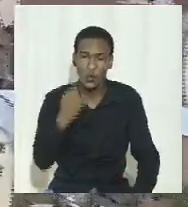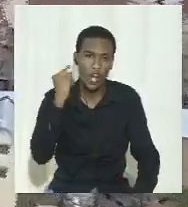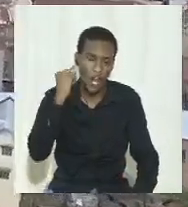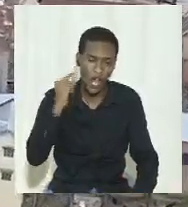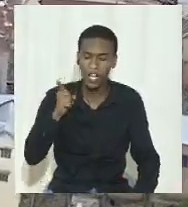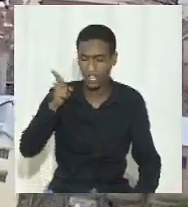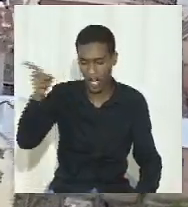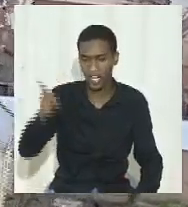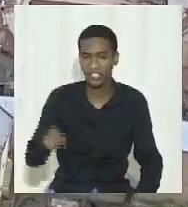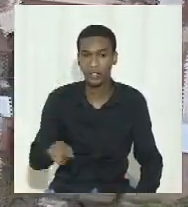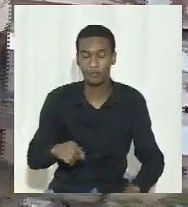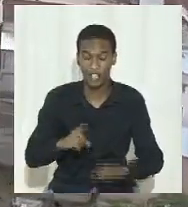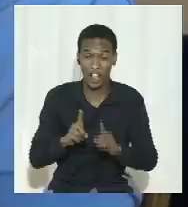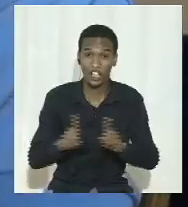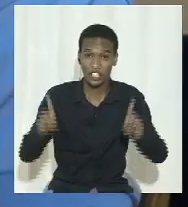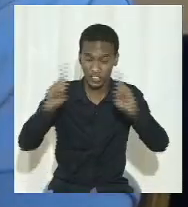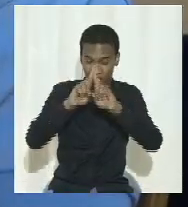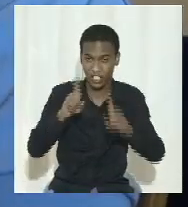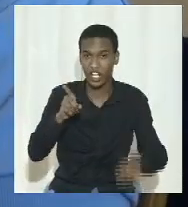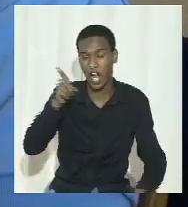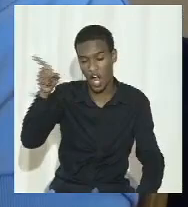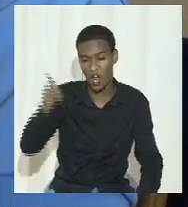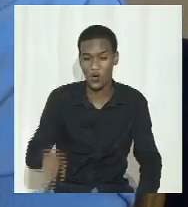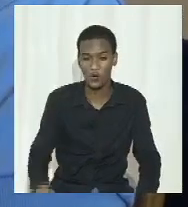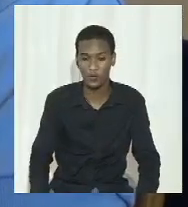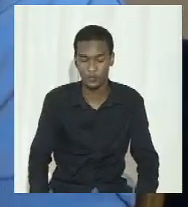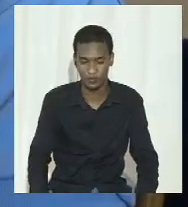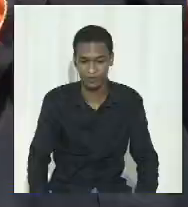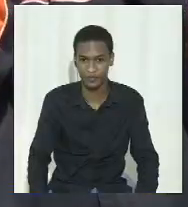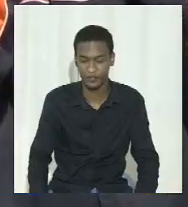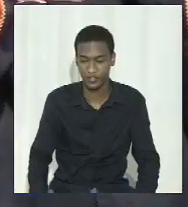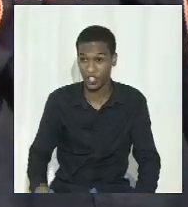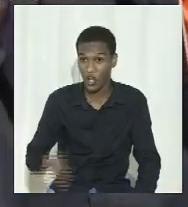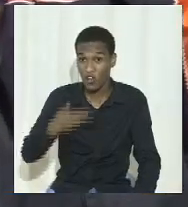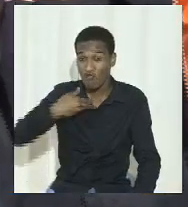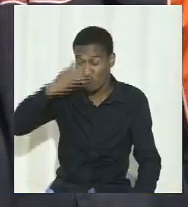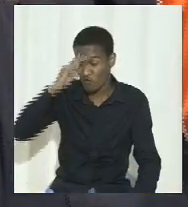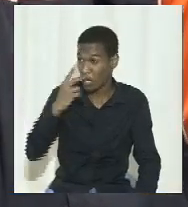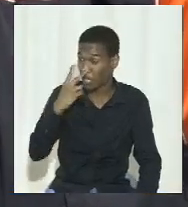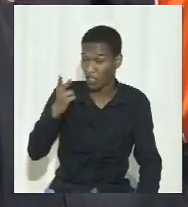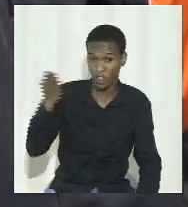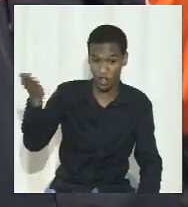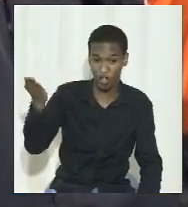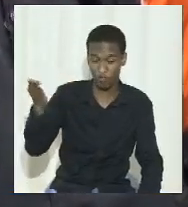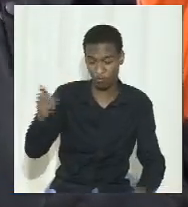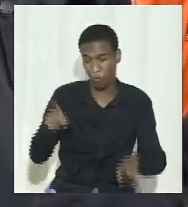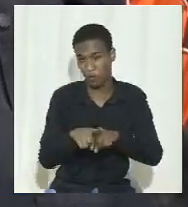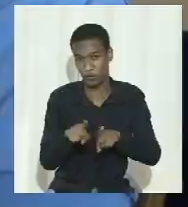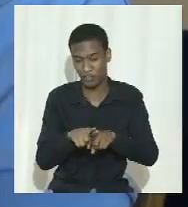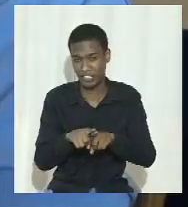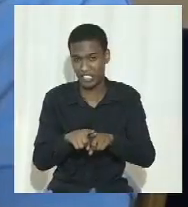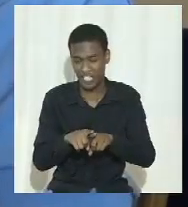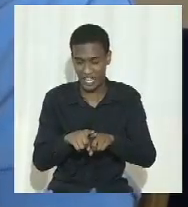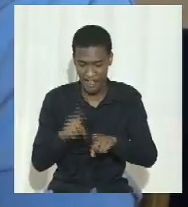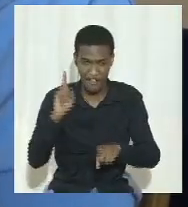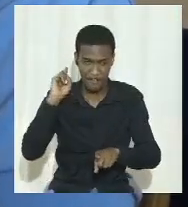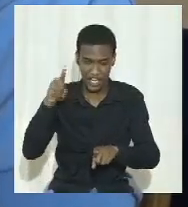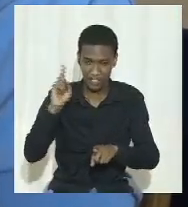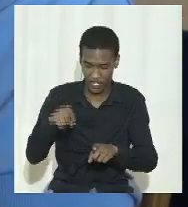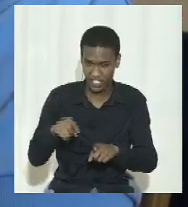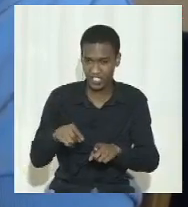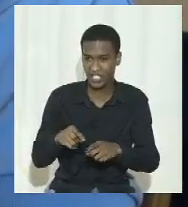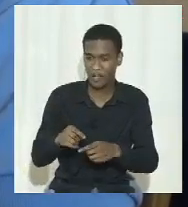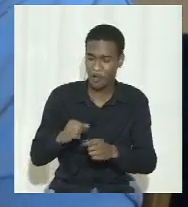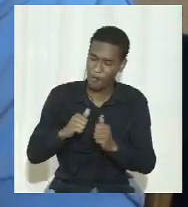ny Anjozorobe. Ireo olona ireo zany dia misy mandray anjara mivantana ary misy mandray anjara kolaka amin'ny fampiatrarona sy ny